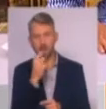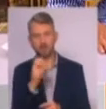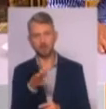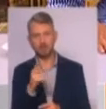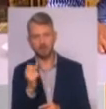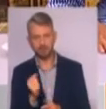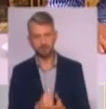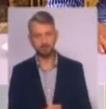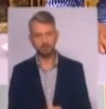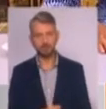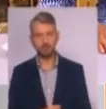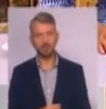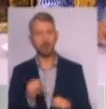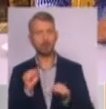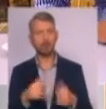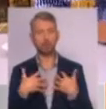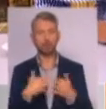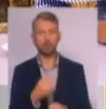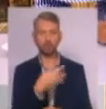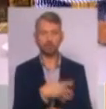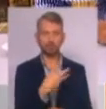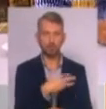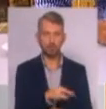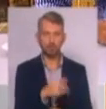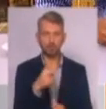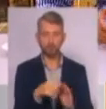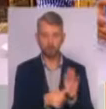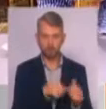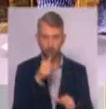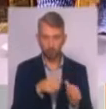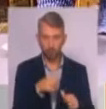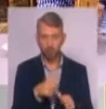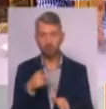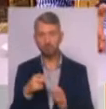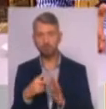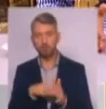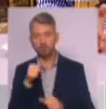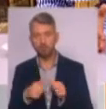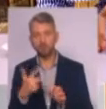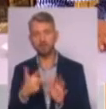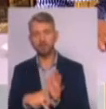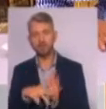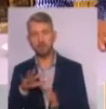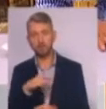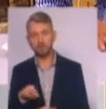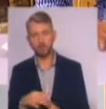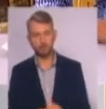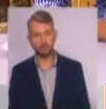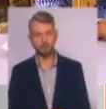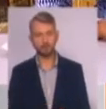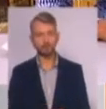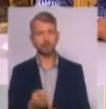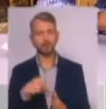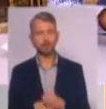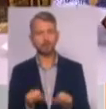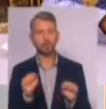так. Так, охорона здоров'я – 44 мільйони в 2016-му, в 2017-му – 85. Угу. Тобто